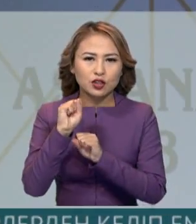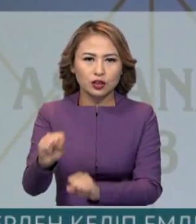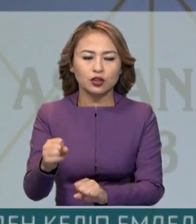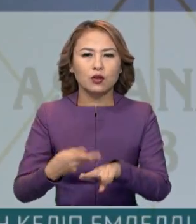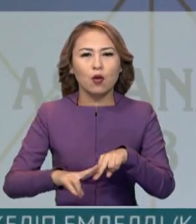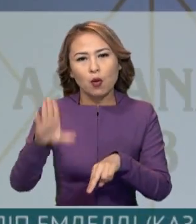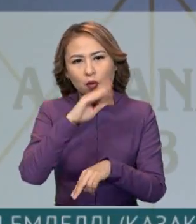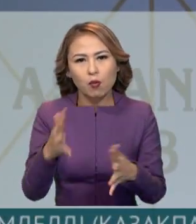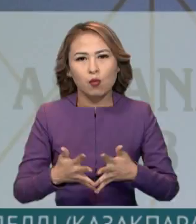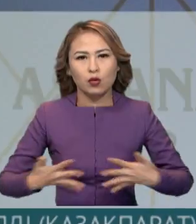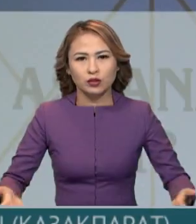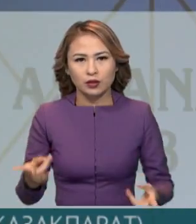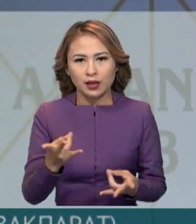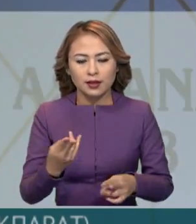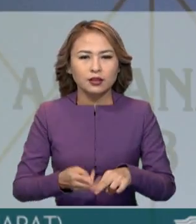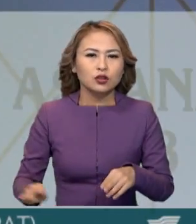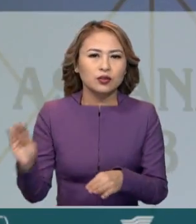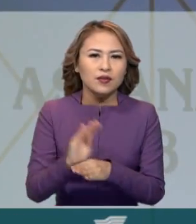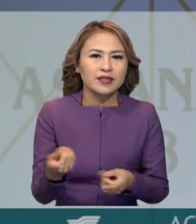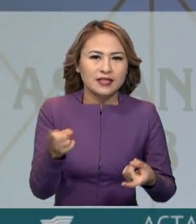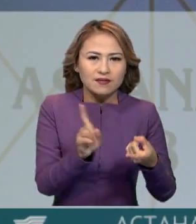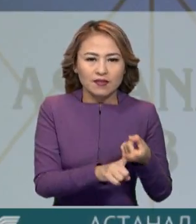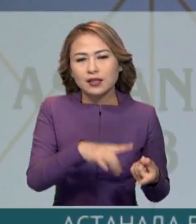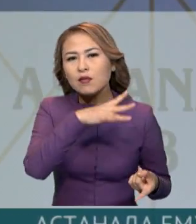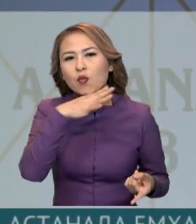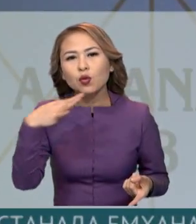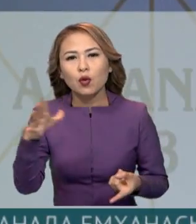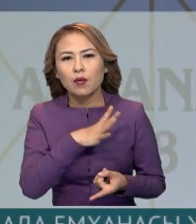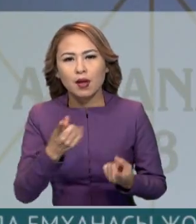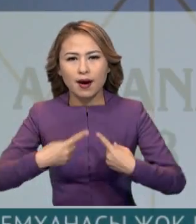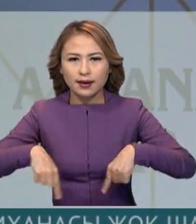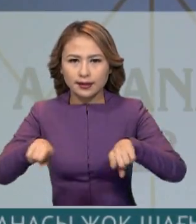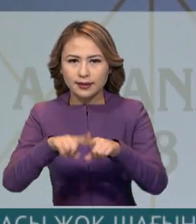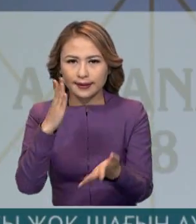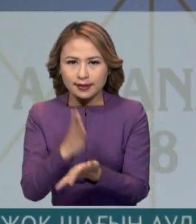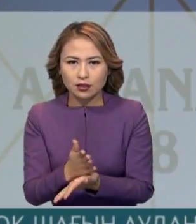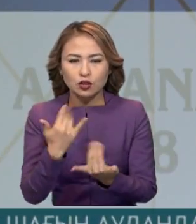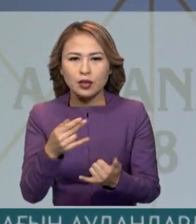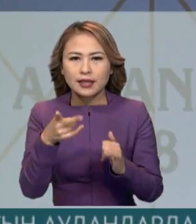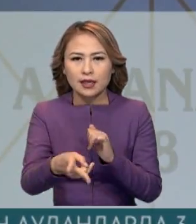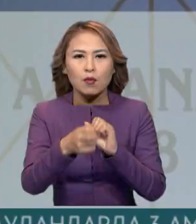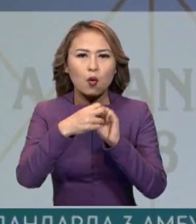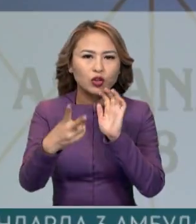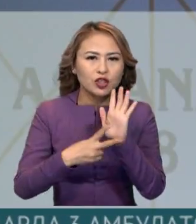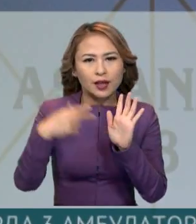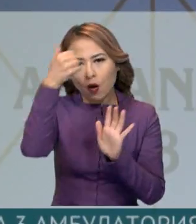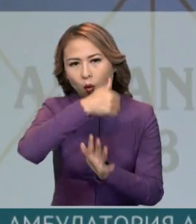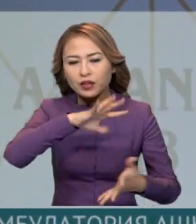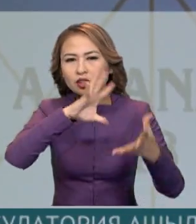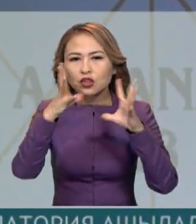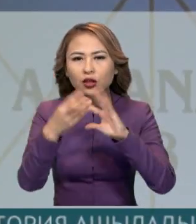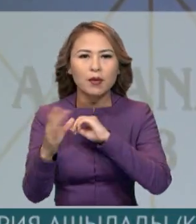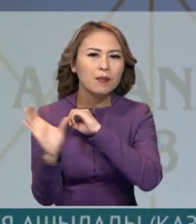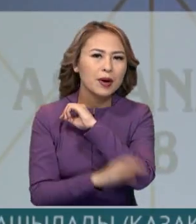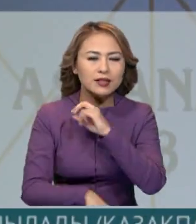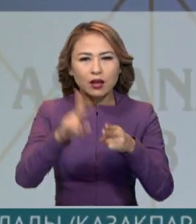мүмкіндіктерін кеңейту екені белгілі. Осы бағыттарда көптеген іс-шаралар атқарылды. Жалпы 2017 жылдың қорытындысына